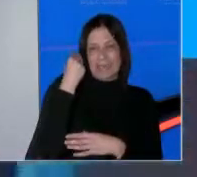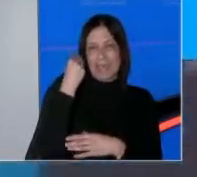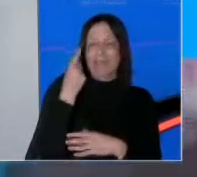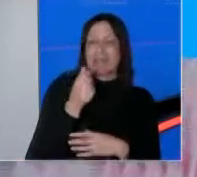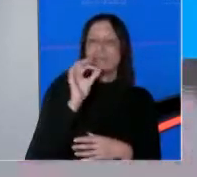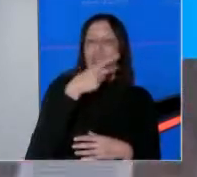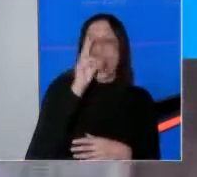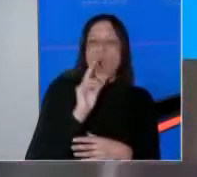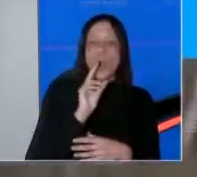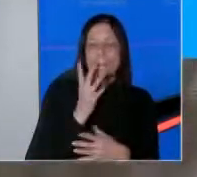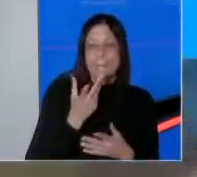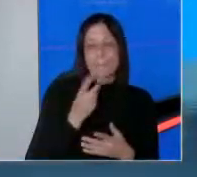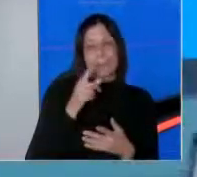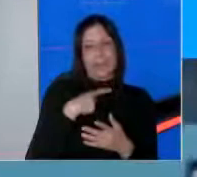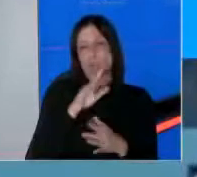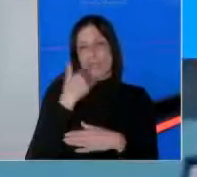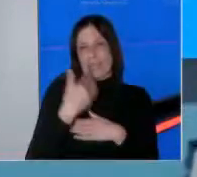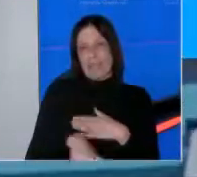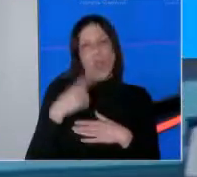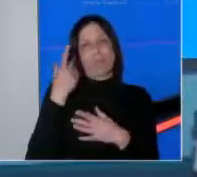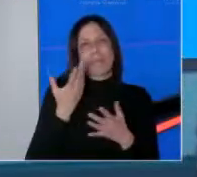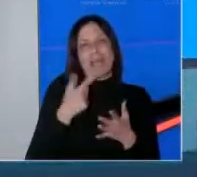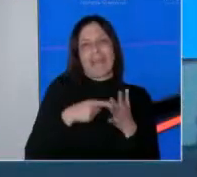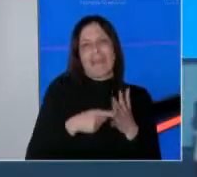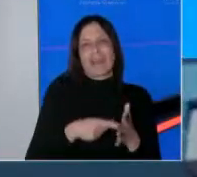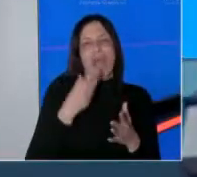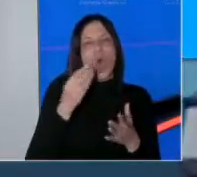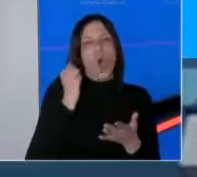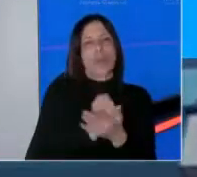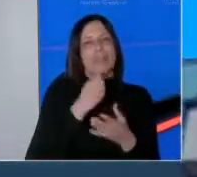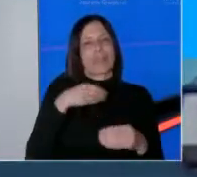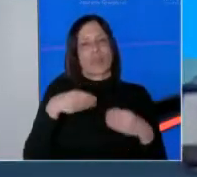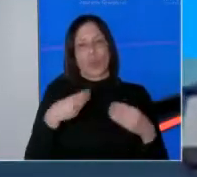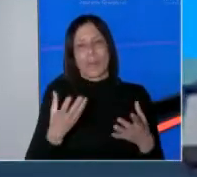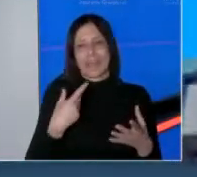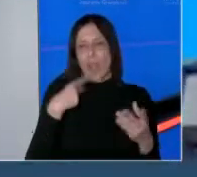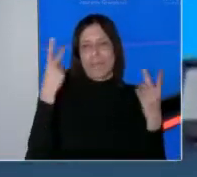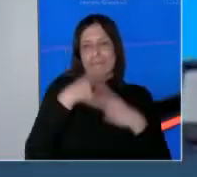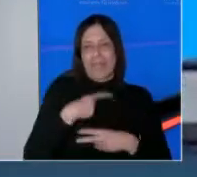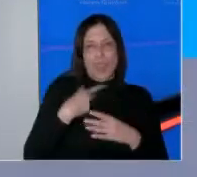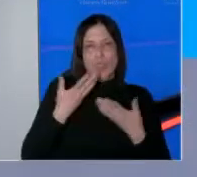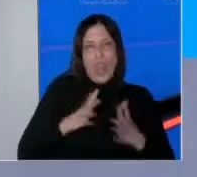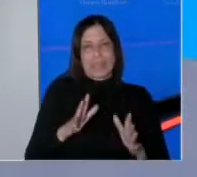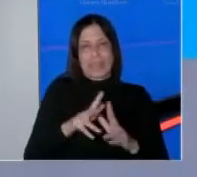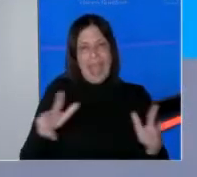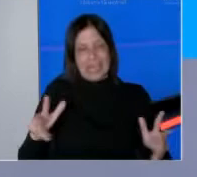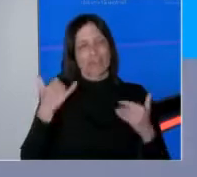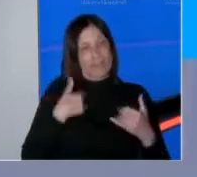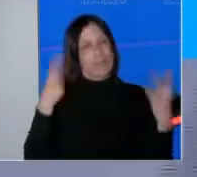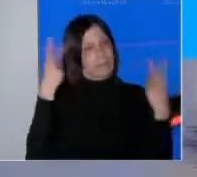הורים. לא נגמר בזה. אני הפעם לא הבנתי מה הכוונה של חותמת גומי. באמת, אתה יודע, לא נודע לזה בארץ. עכשיו אני